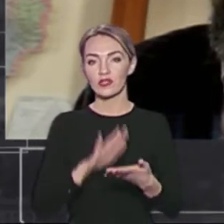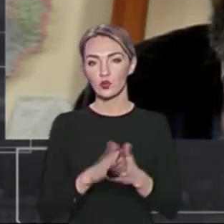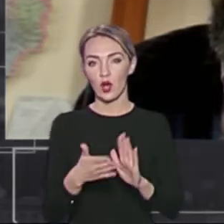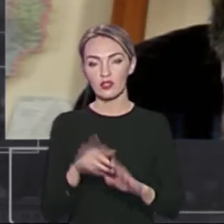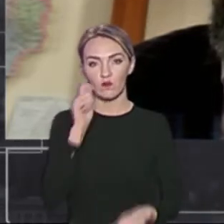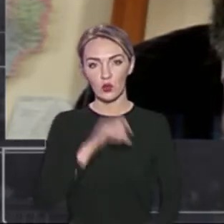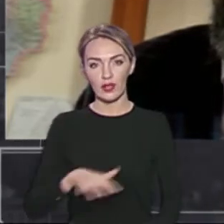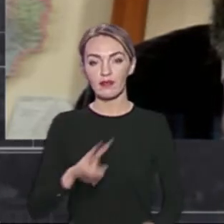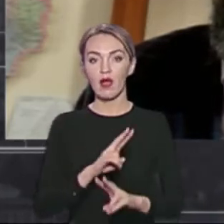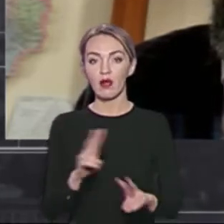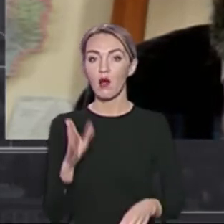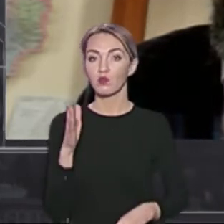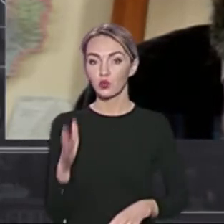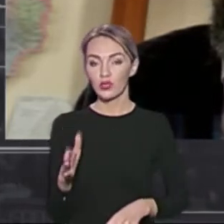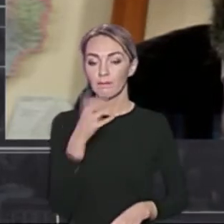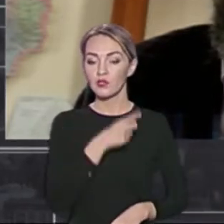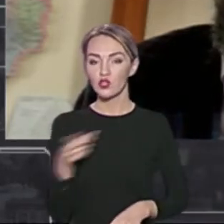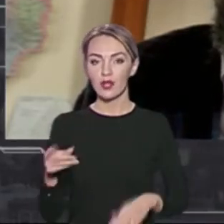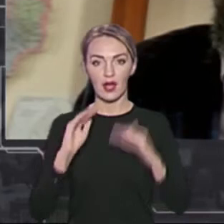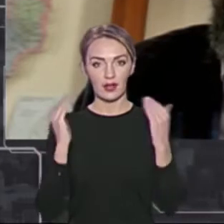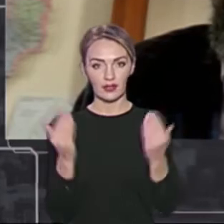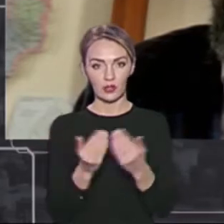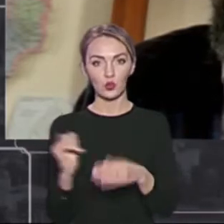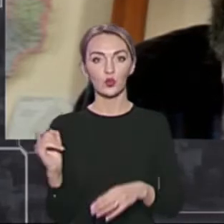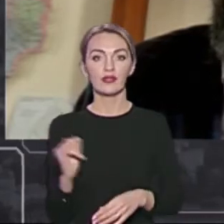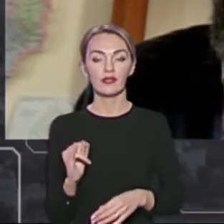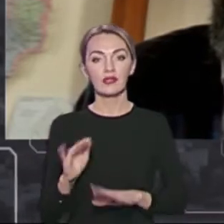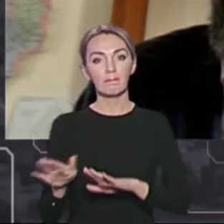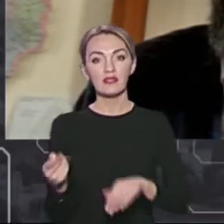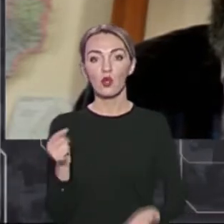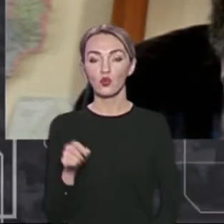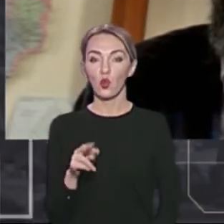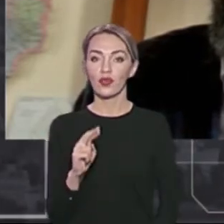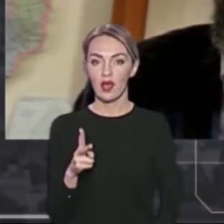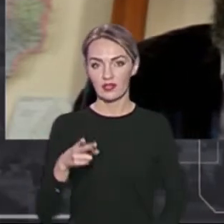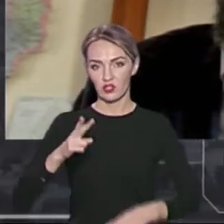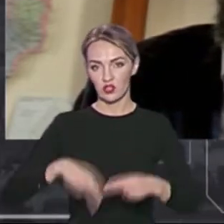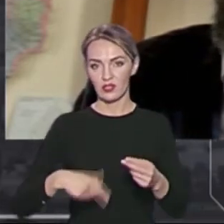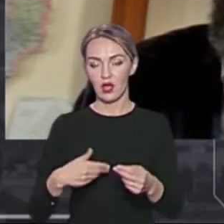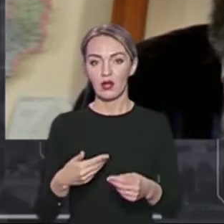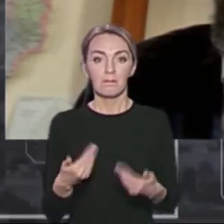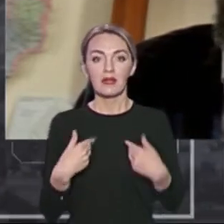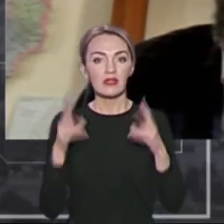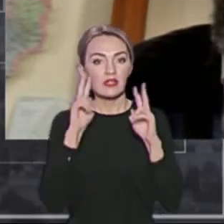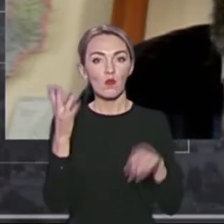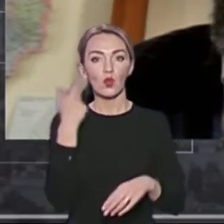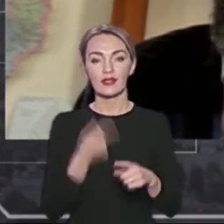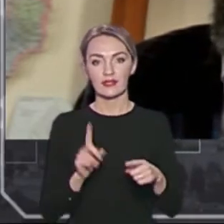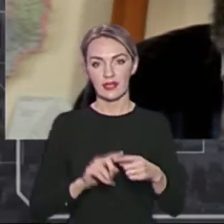ситуація в Україні, яка буде складатися і під час карантину, і після того, як він закінчиться, хоча ми не знаємо, коли це